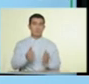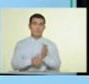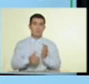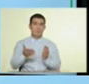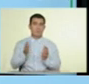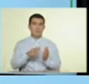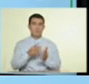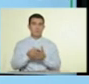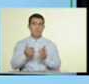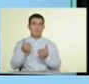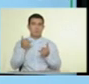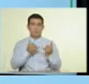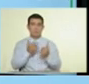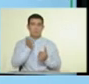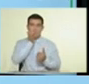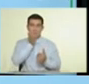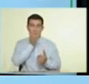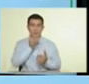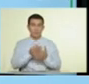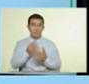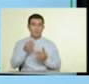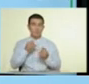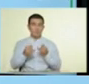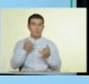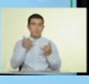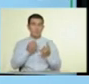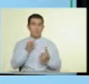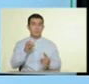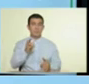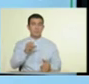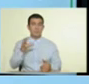3 ta qovunning massasi qancha? Demak,